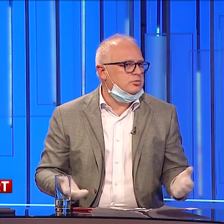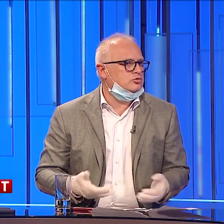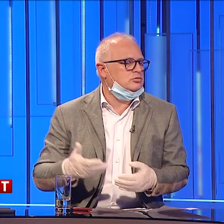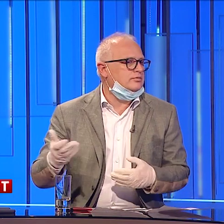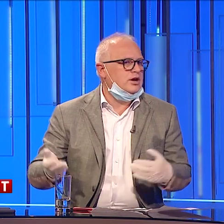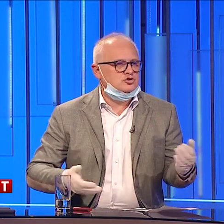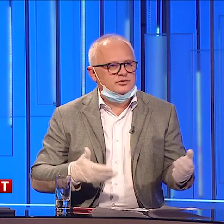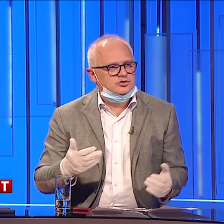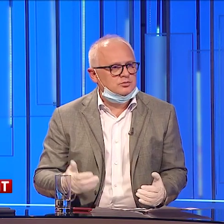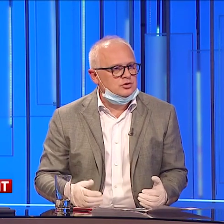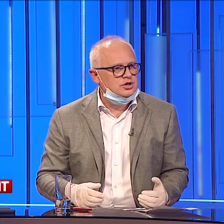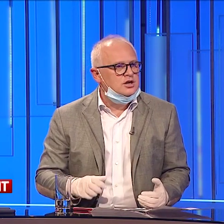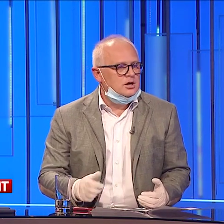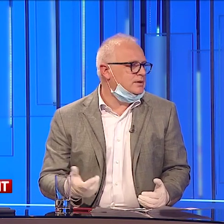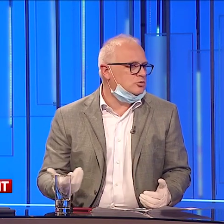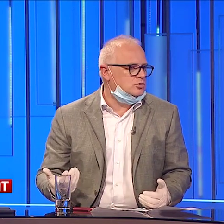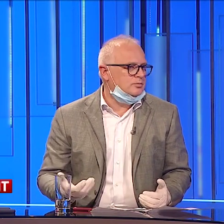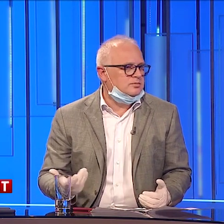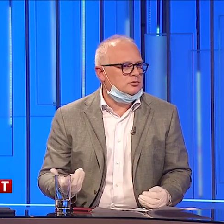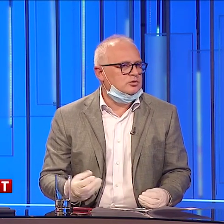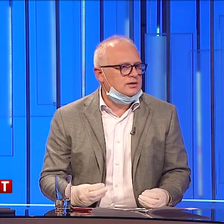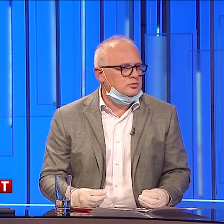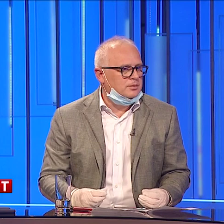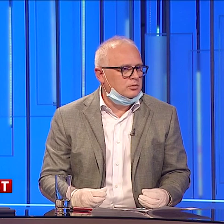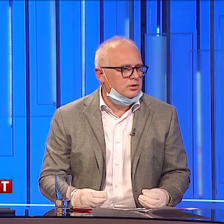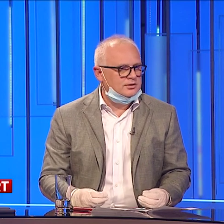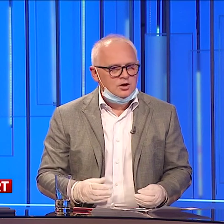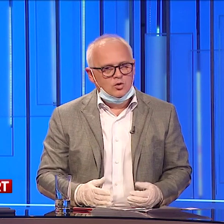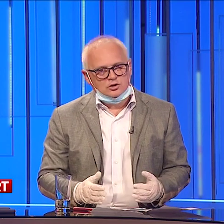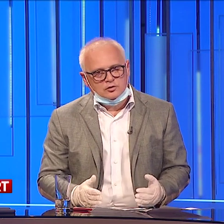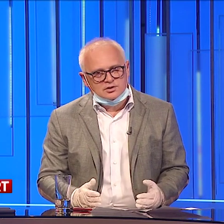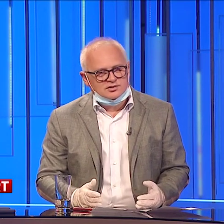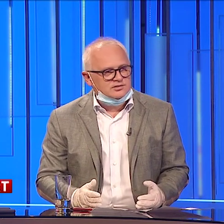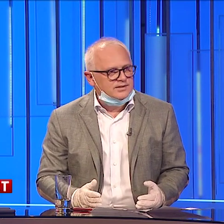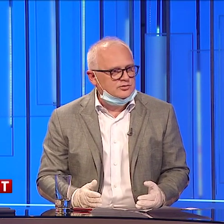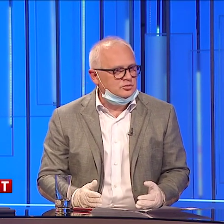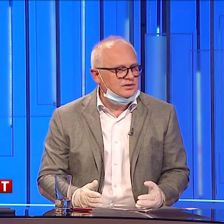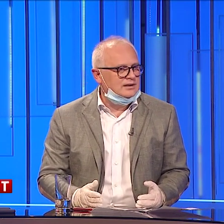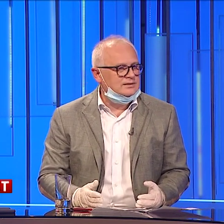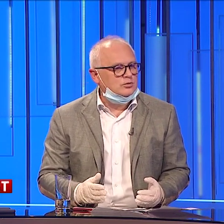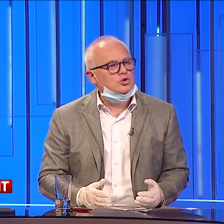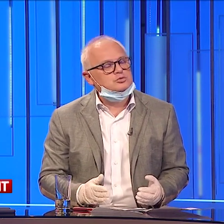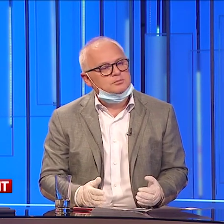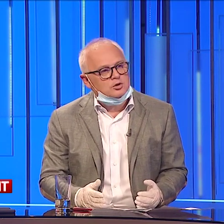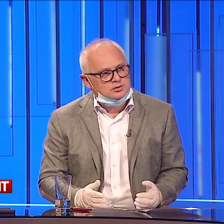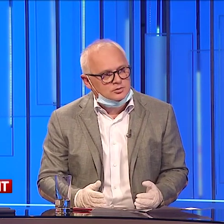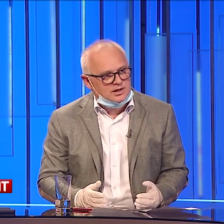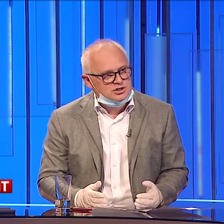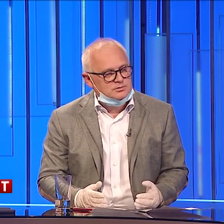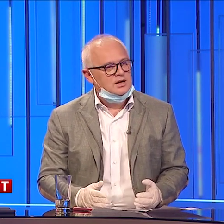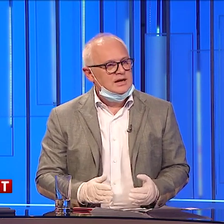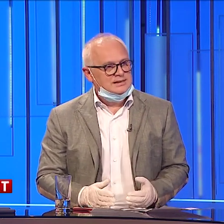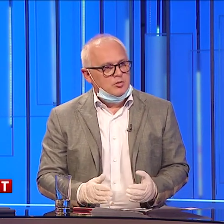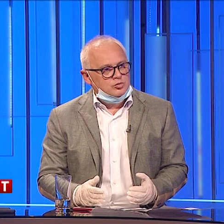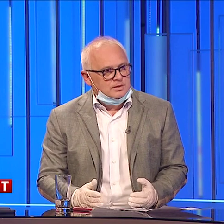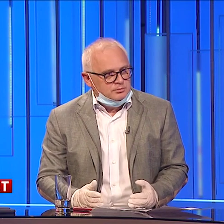bilo kojom posudom, flašom i sa čim hoće, i mi natočimo besplatno natrium hipohlorit. On je dovoljan za dezinfekciju stana i tako hoćemo da pomognemo